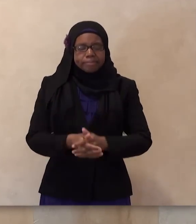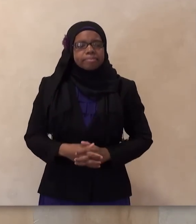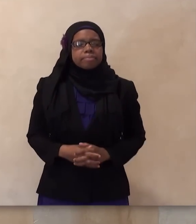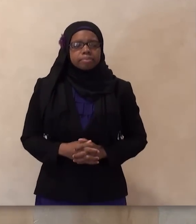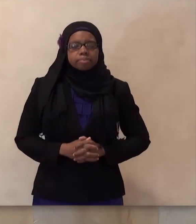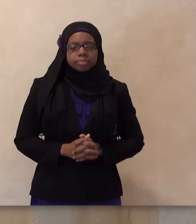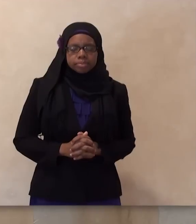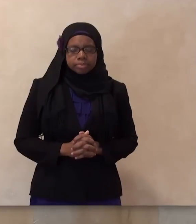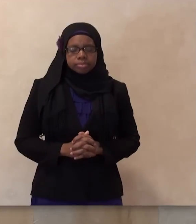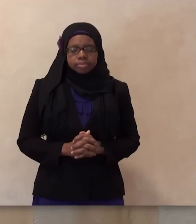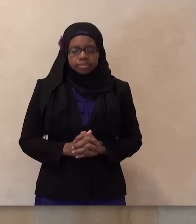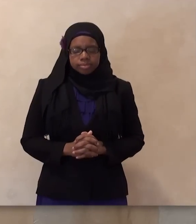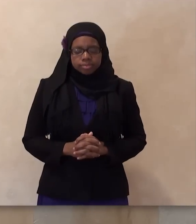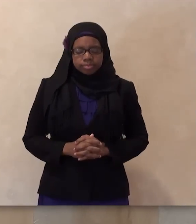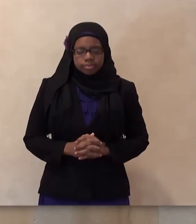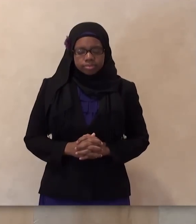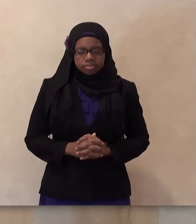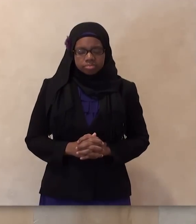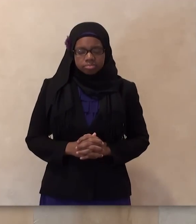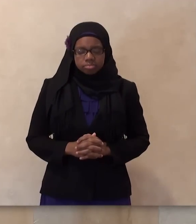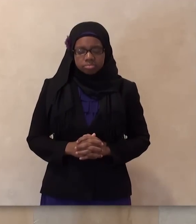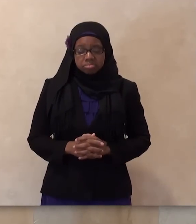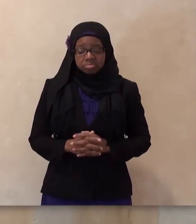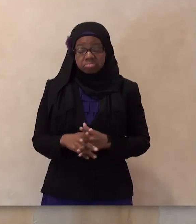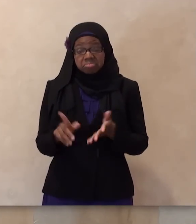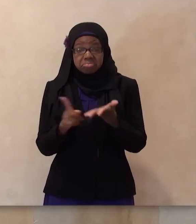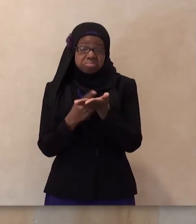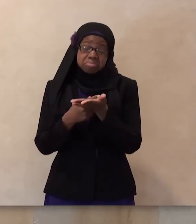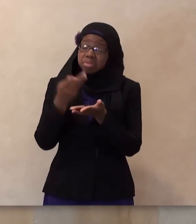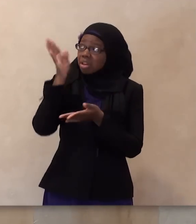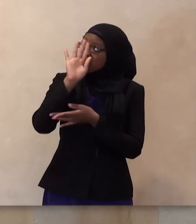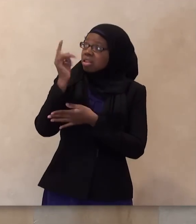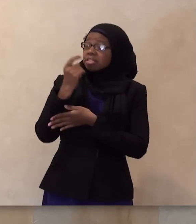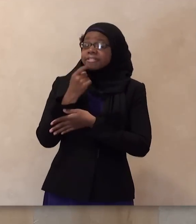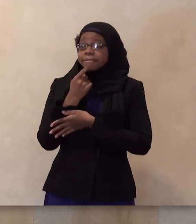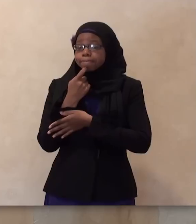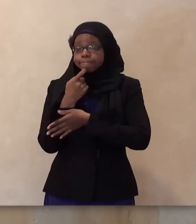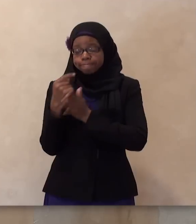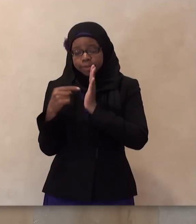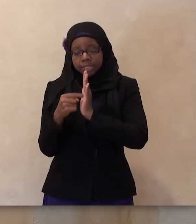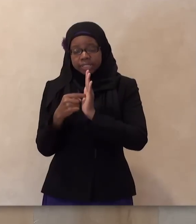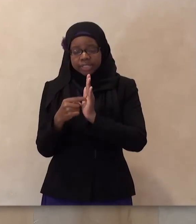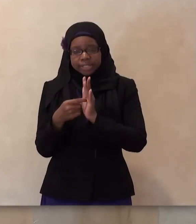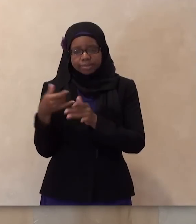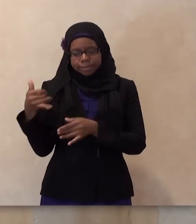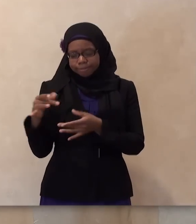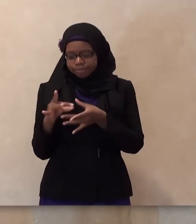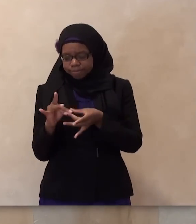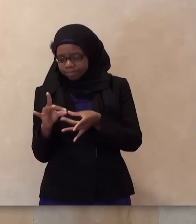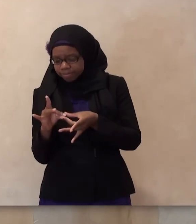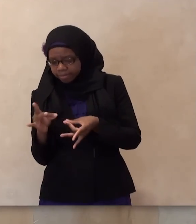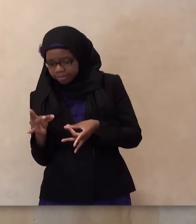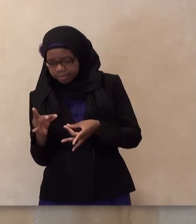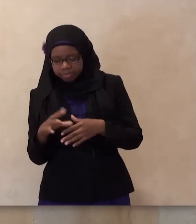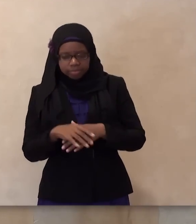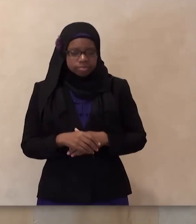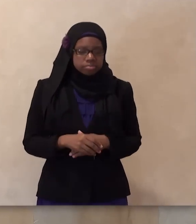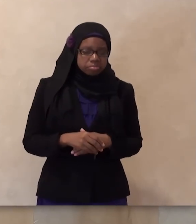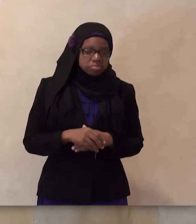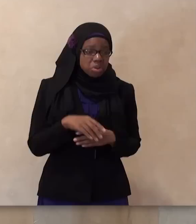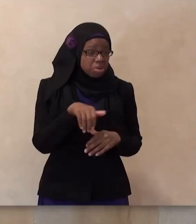Sometimes Allah subhanahu wa ta'ala, for example, says la'allakum tashkurun. Sometimes he says وَلَعَلَّكُمْ